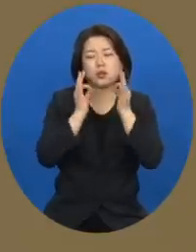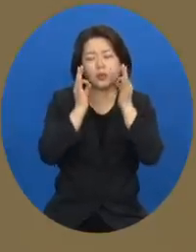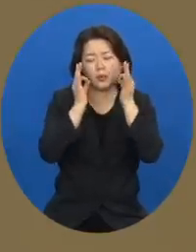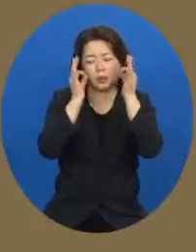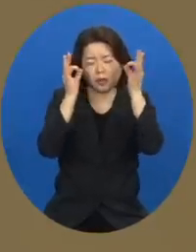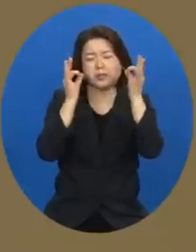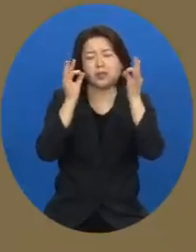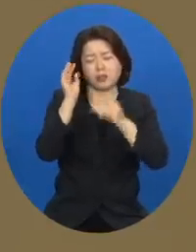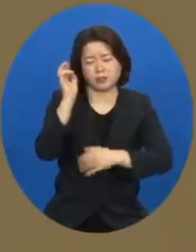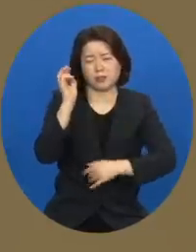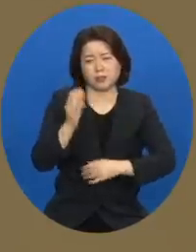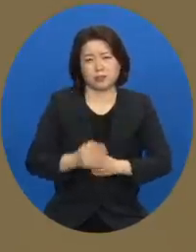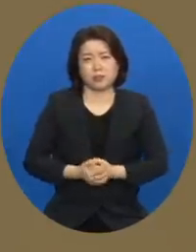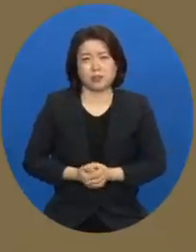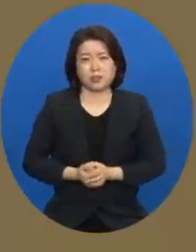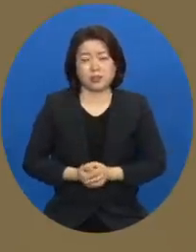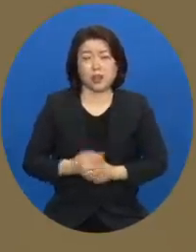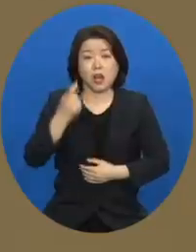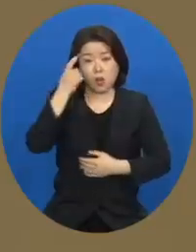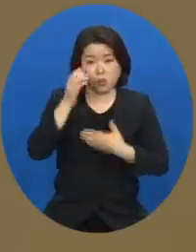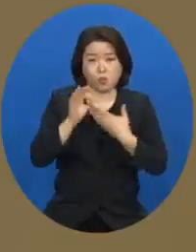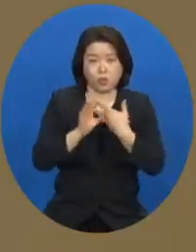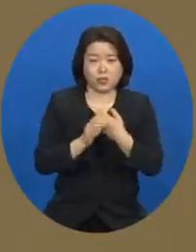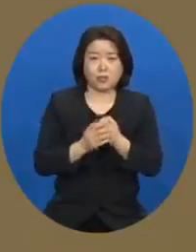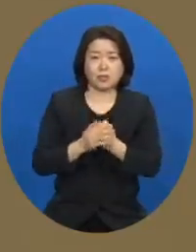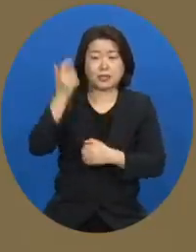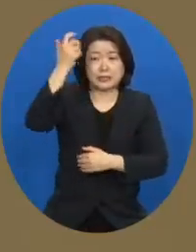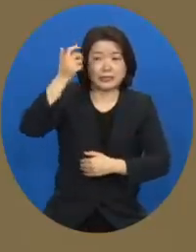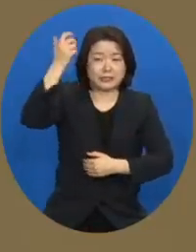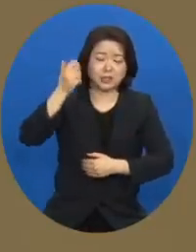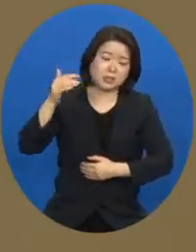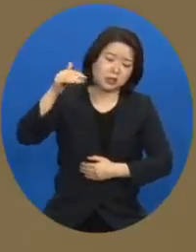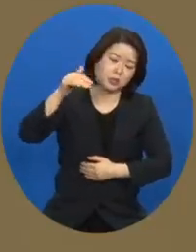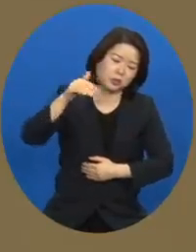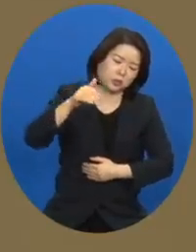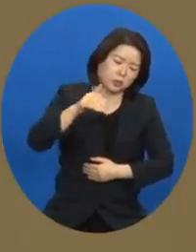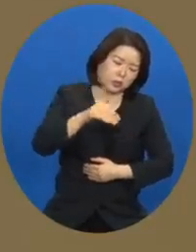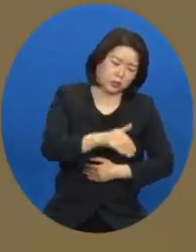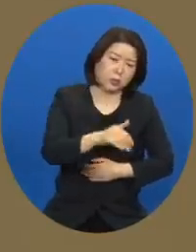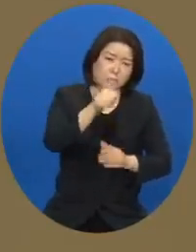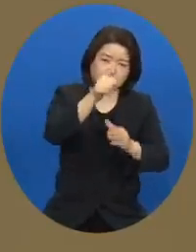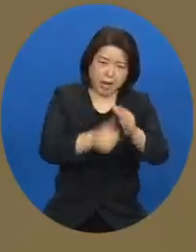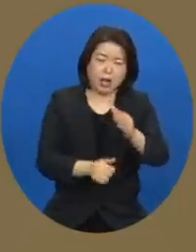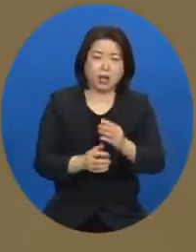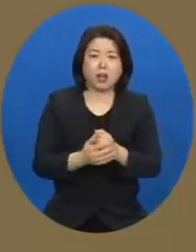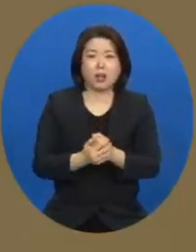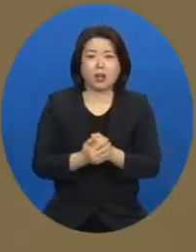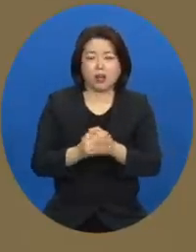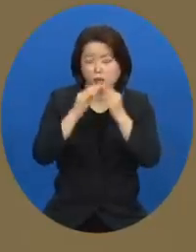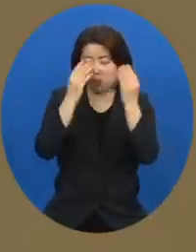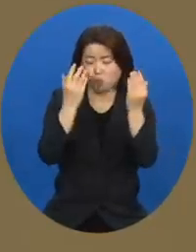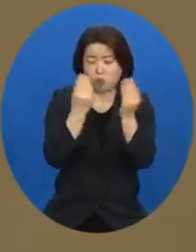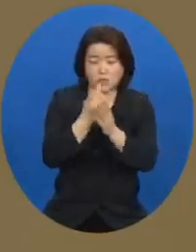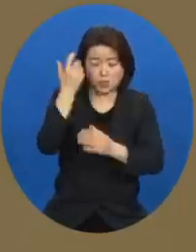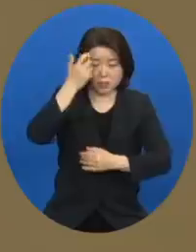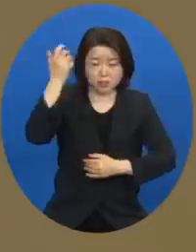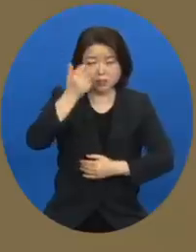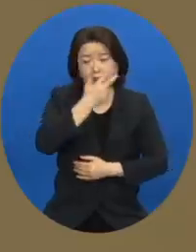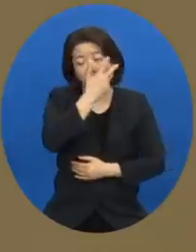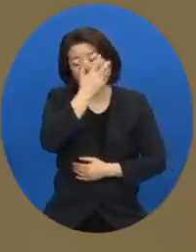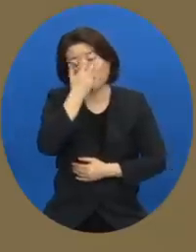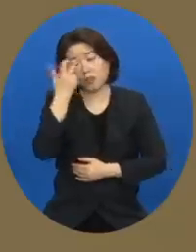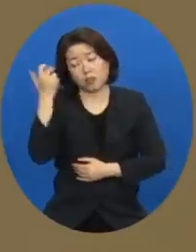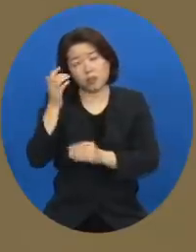것이기도 합니다. 왜냐하면 영적인 침체에 빠져서 완전히 영적으로 잠이 들어버린